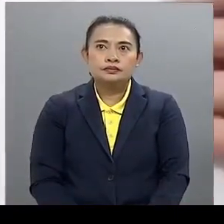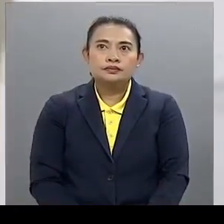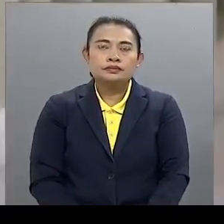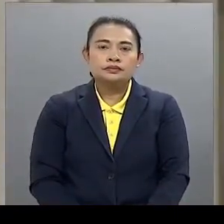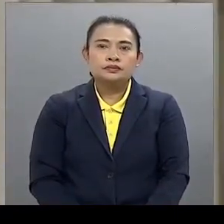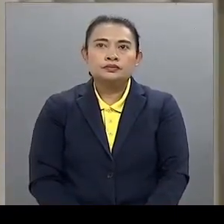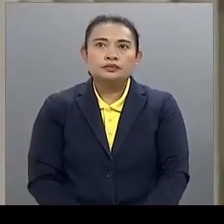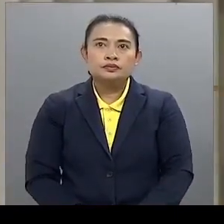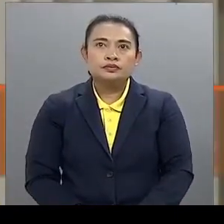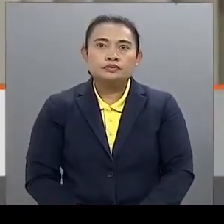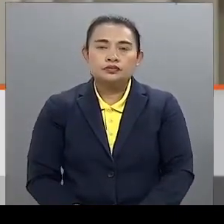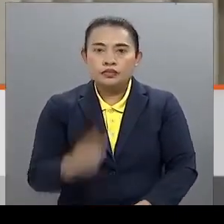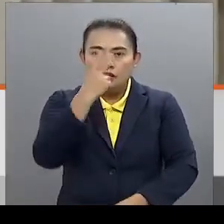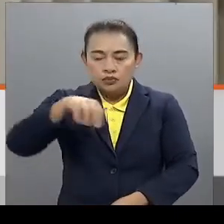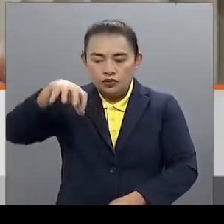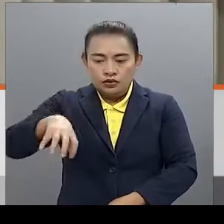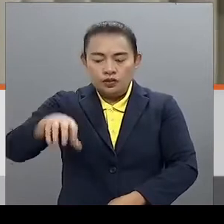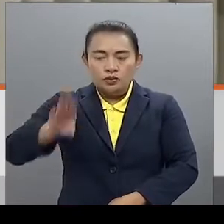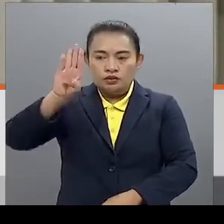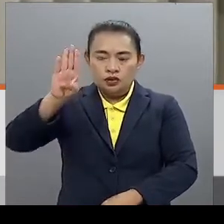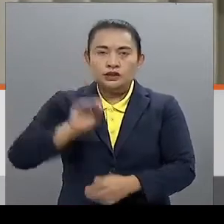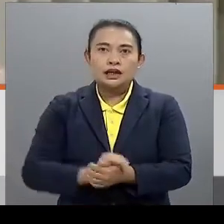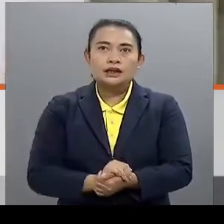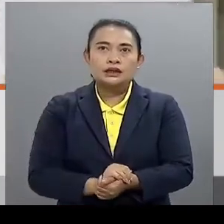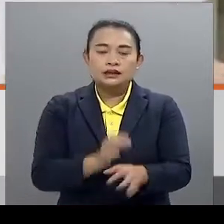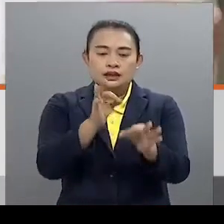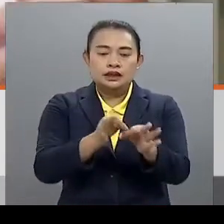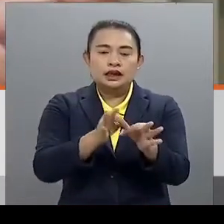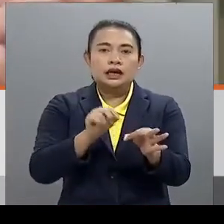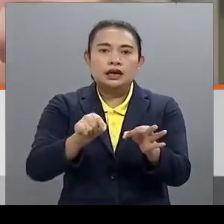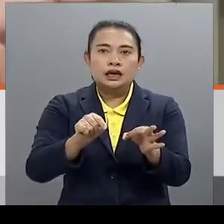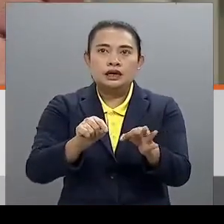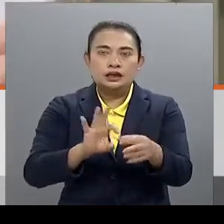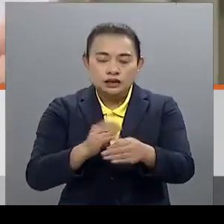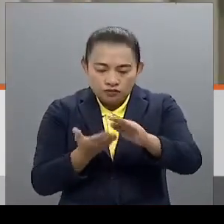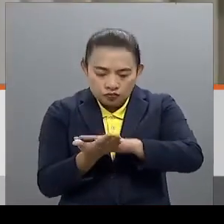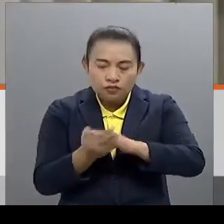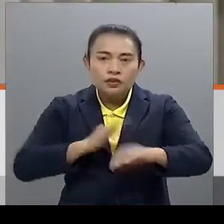เออเดี๋ยวเข้ามาตรวจทั้งบัญชีบริษัทstatementส่วนตัวแล้วก็ statementเปิดรับบริจาคที่แสดงต่อเจ้าหน้าที่